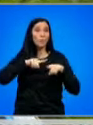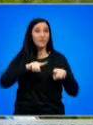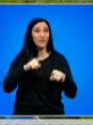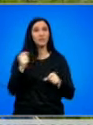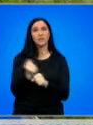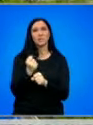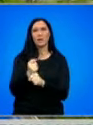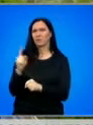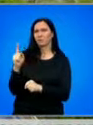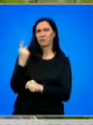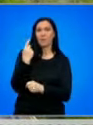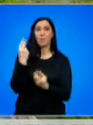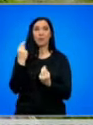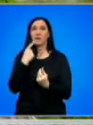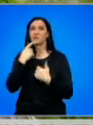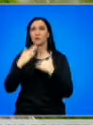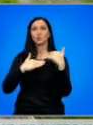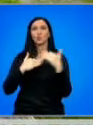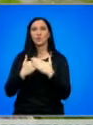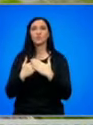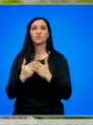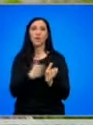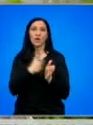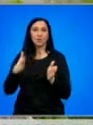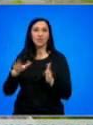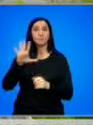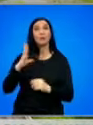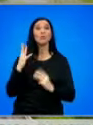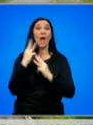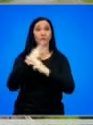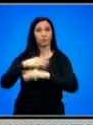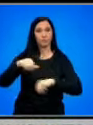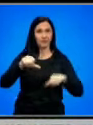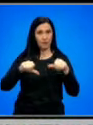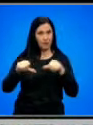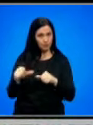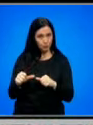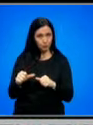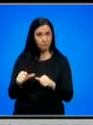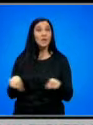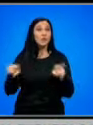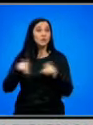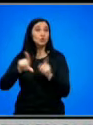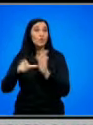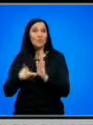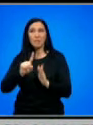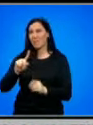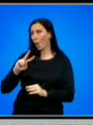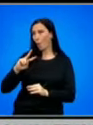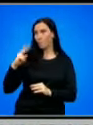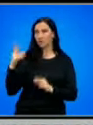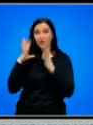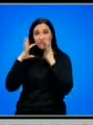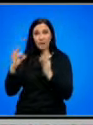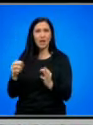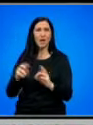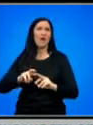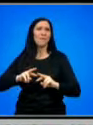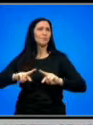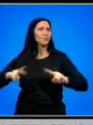се занимавали само с парите за строителството на лот 5 от автомагистрала Хемус. Но същевременно не обръща внимание на няколко